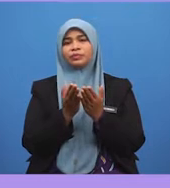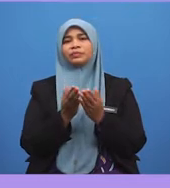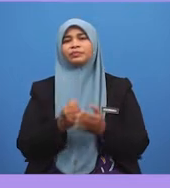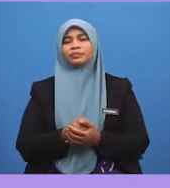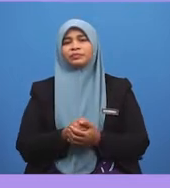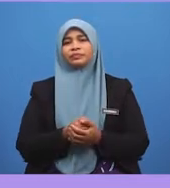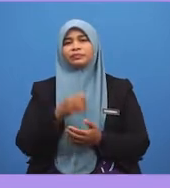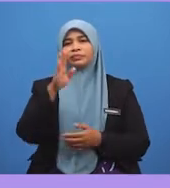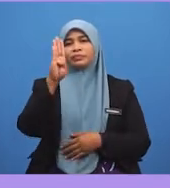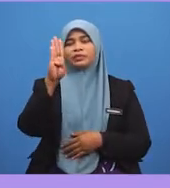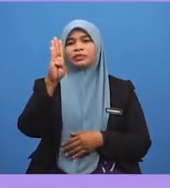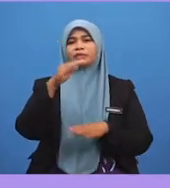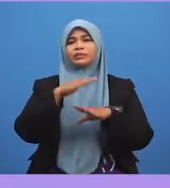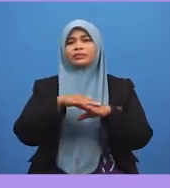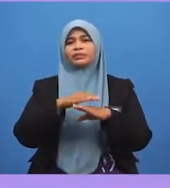atas.